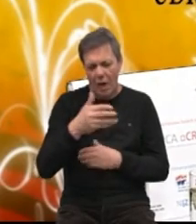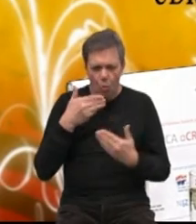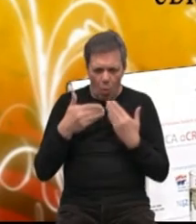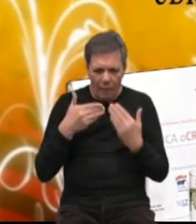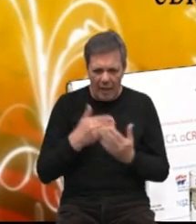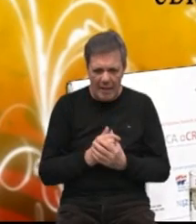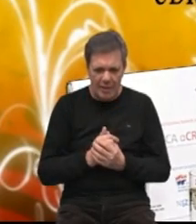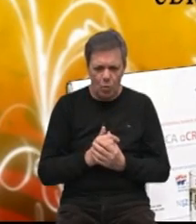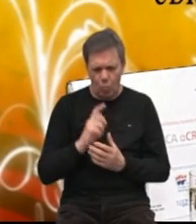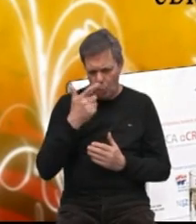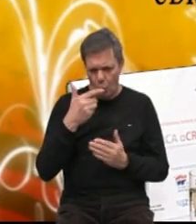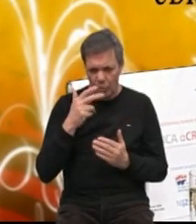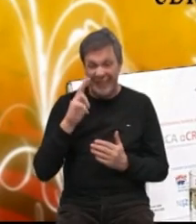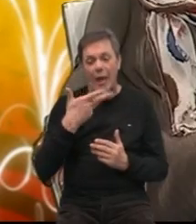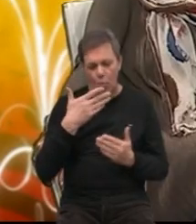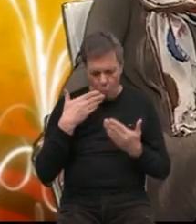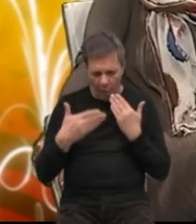konferenciju, drugu konferenciju,